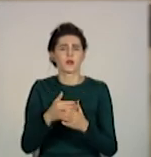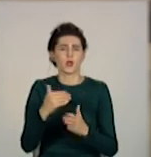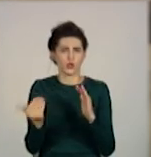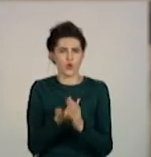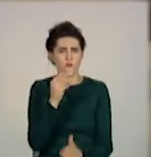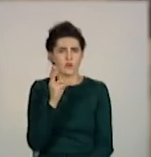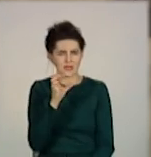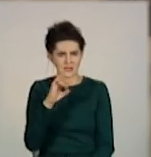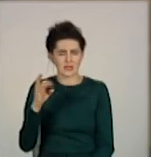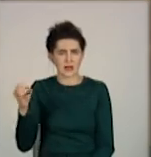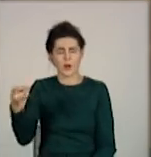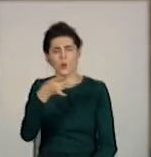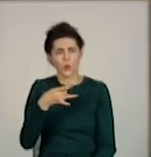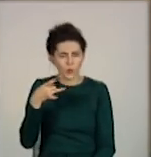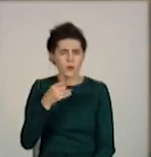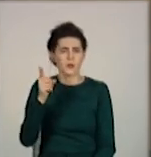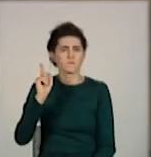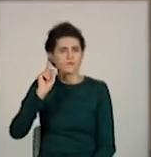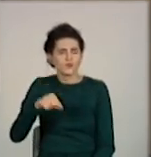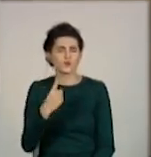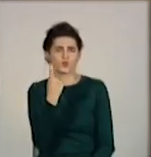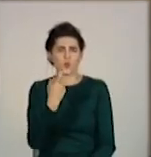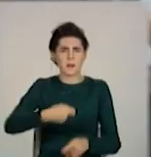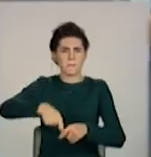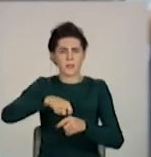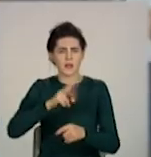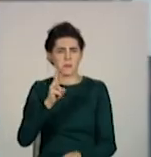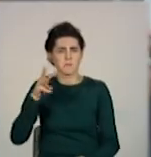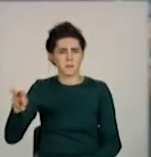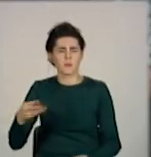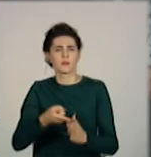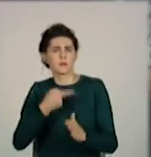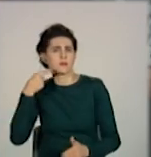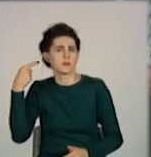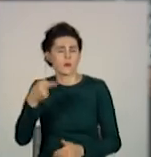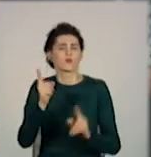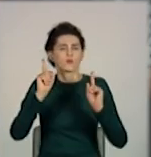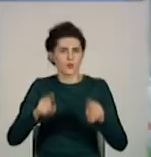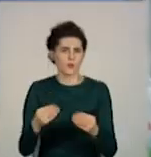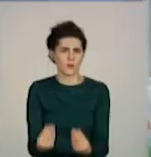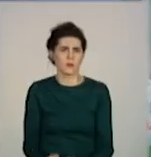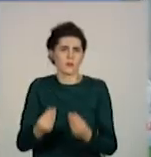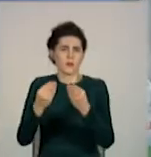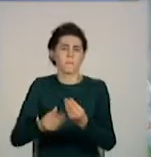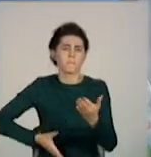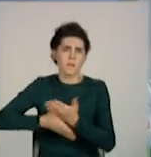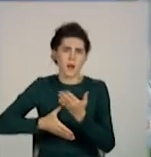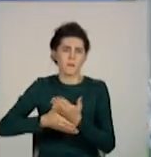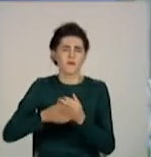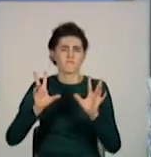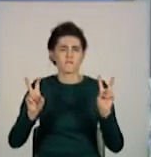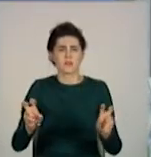районі за довідкою треба їхати за 100 кілометрів. Тож така мобільна послуга користуватиметься попитом, вважає очільниця районного